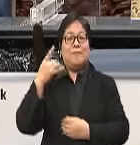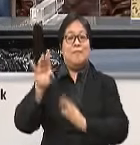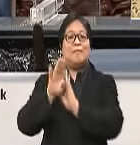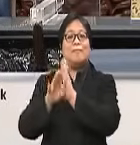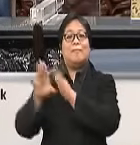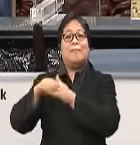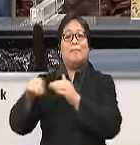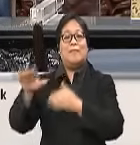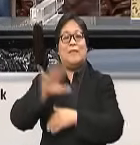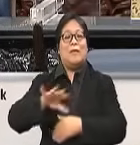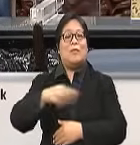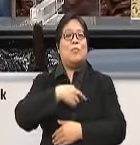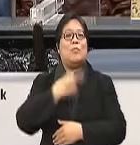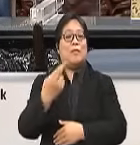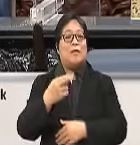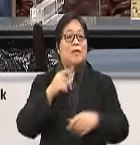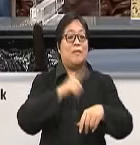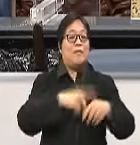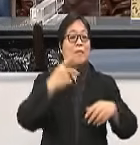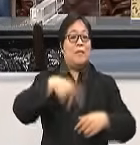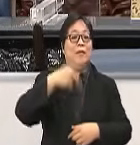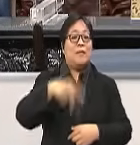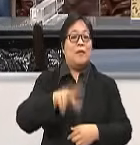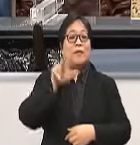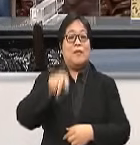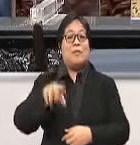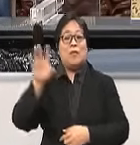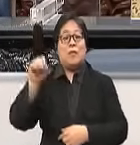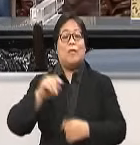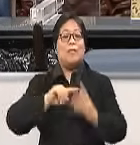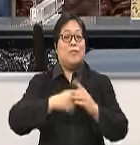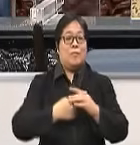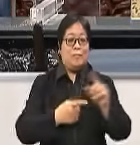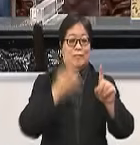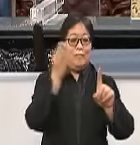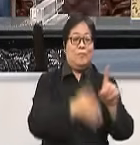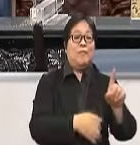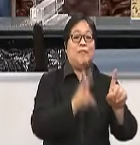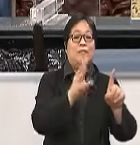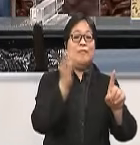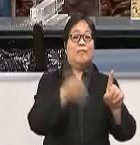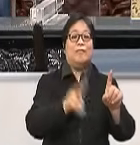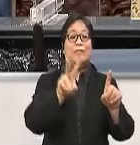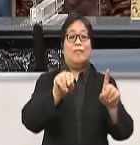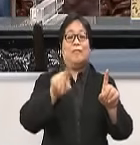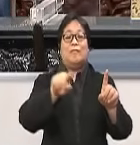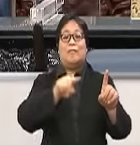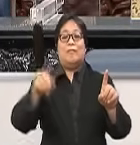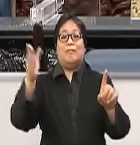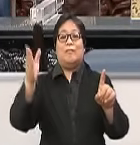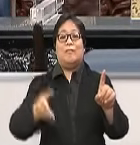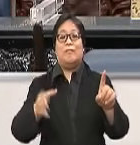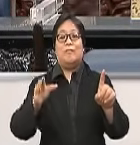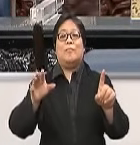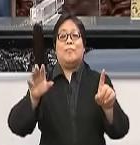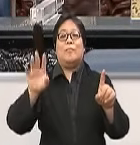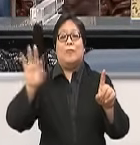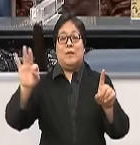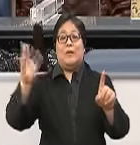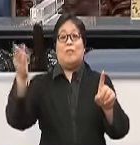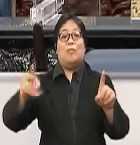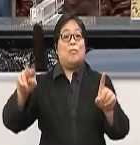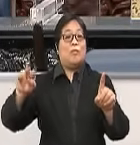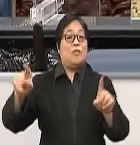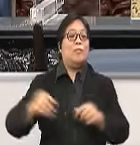with ada anggaran kerugian dantemp3 yang bermula pada satu bulan Jun 21 sehingga Sep 21